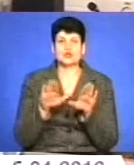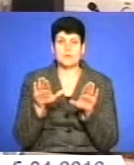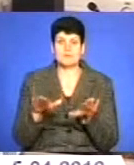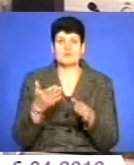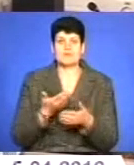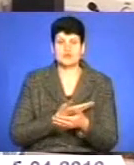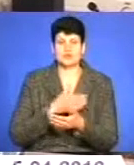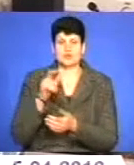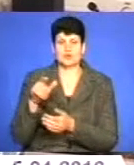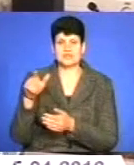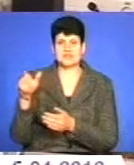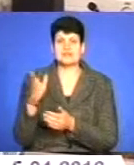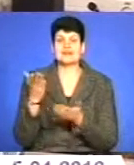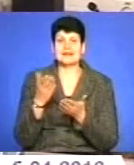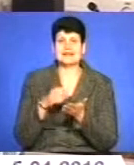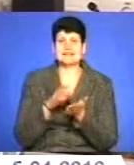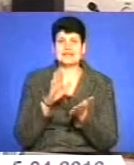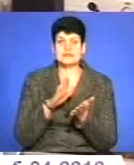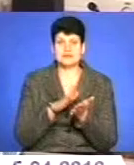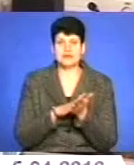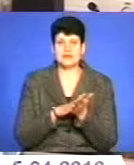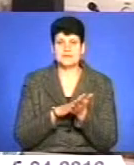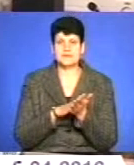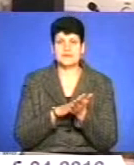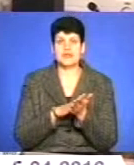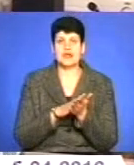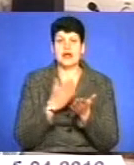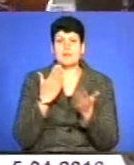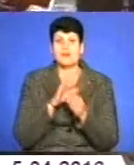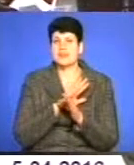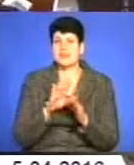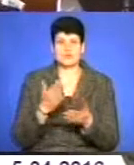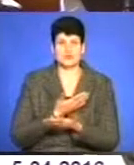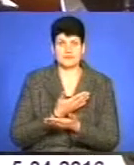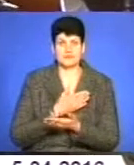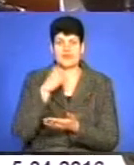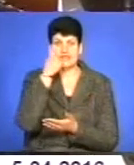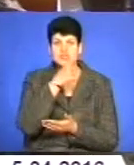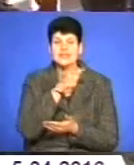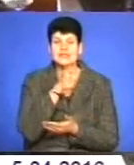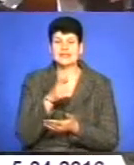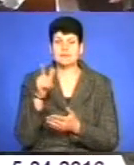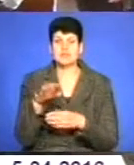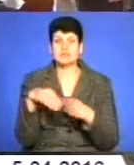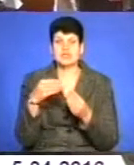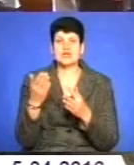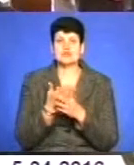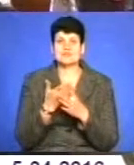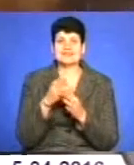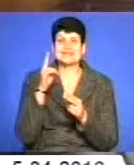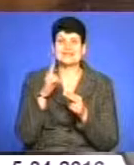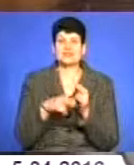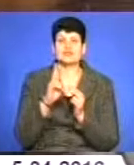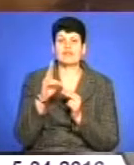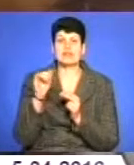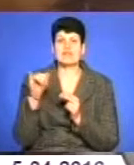проживання осіб, які зареєстровані або і не проживають. Річний термін подання субсидій закінчується вже в